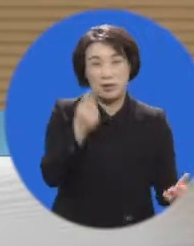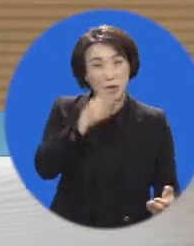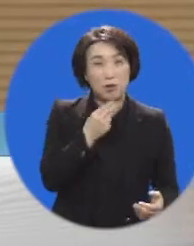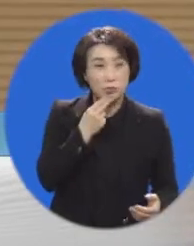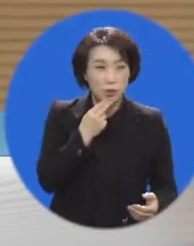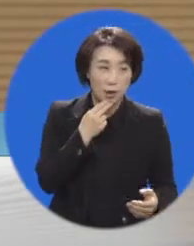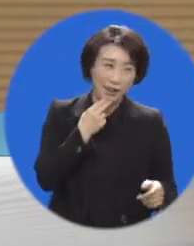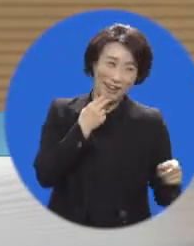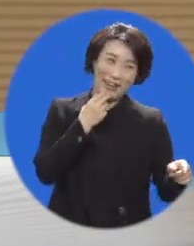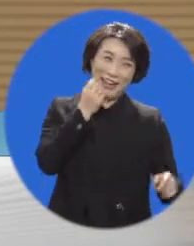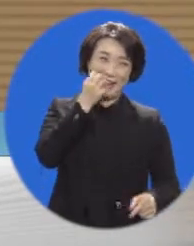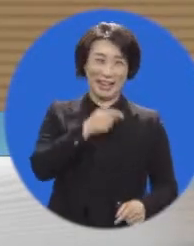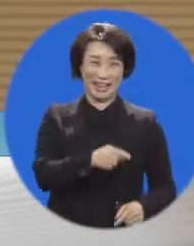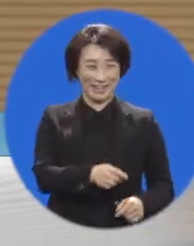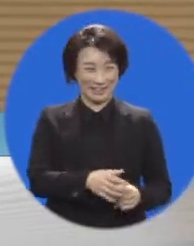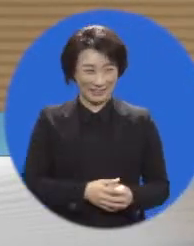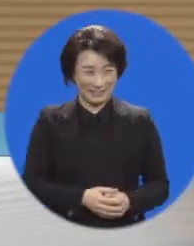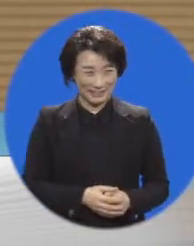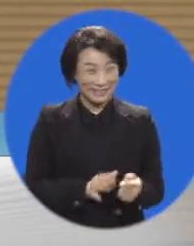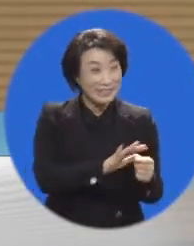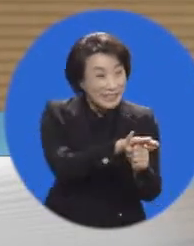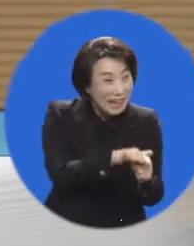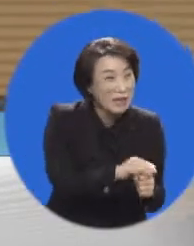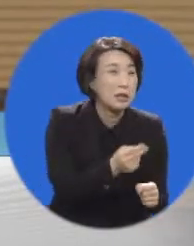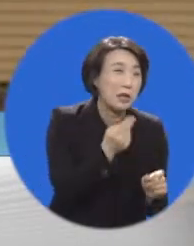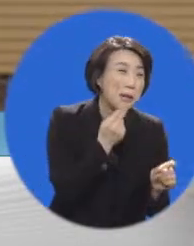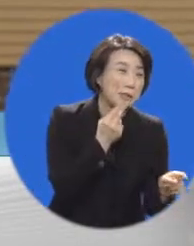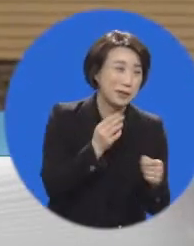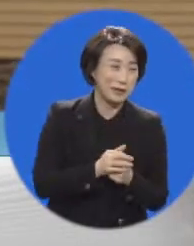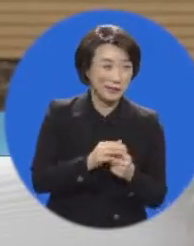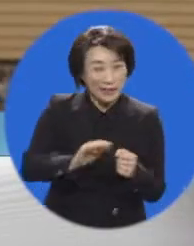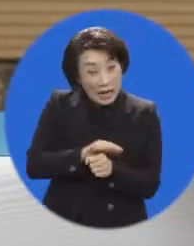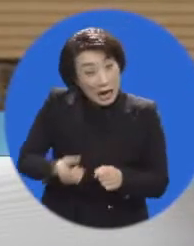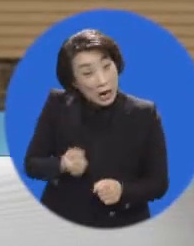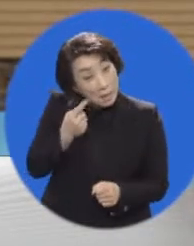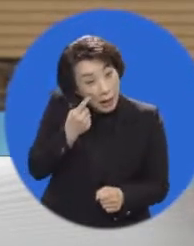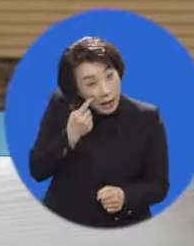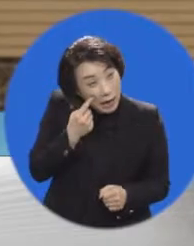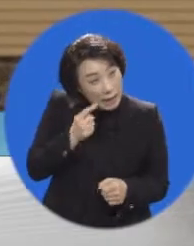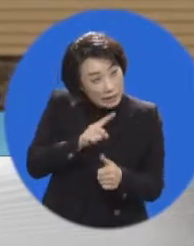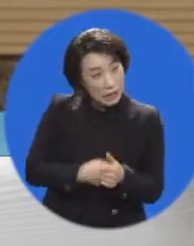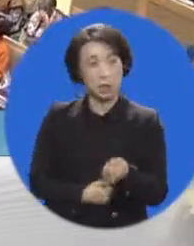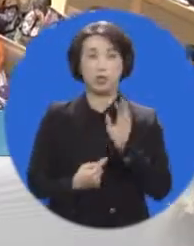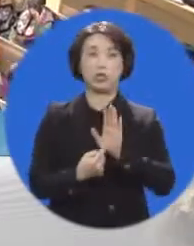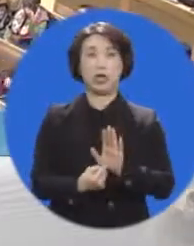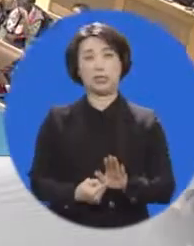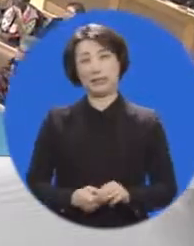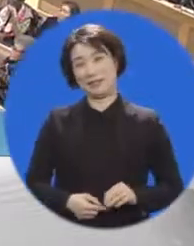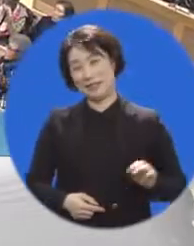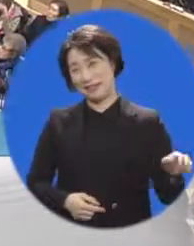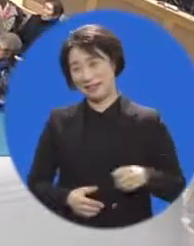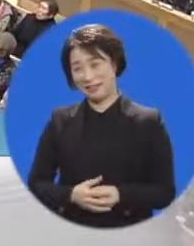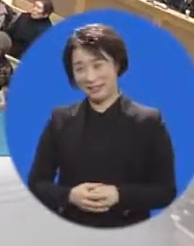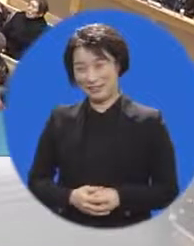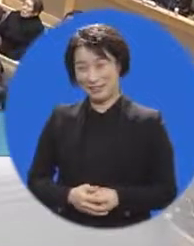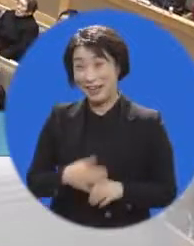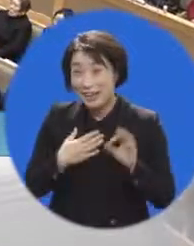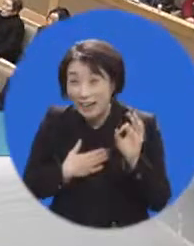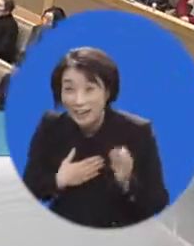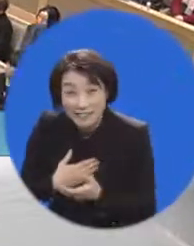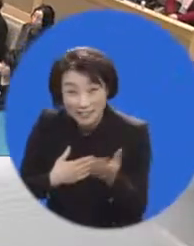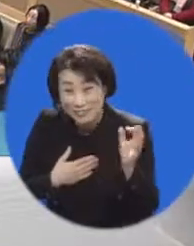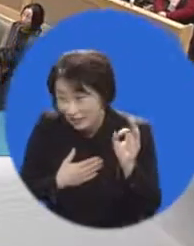이 자체가 이미 사랑은 가짐은 내게서 드러나는 거예요. 이해가